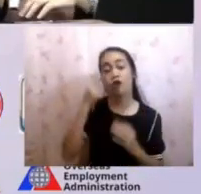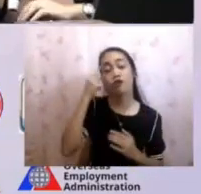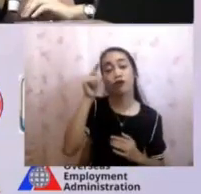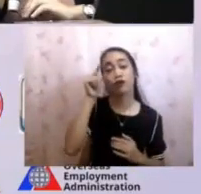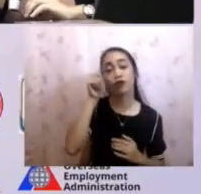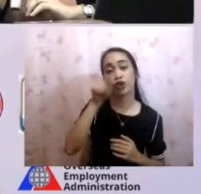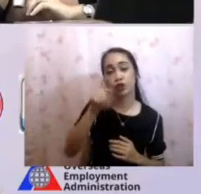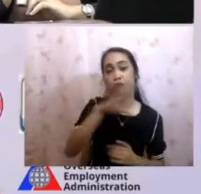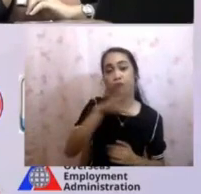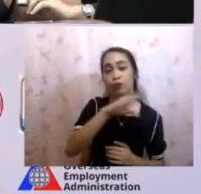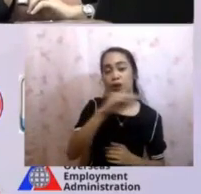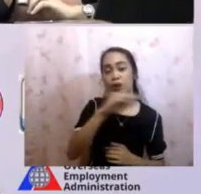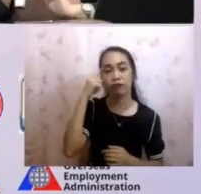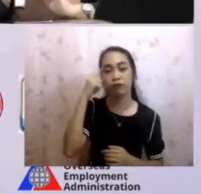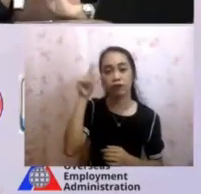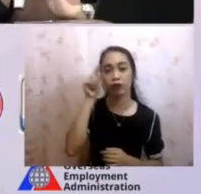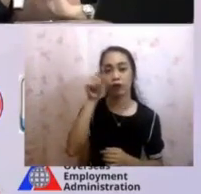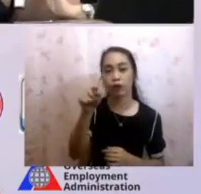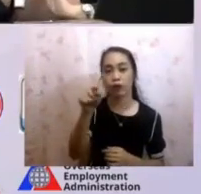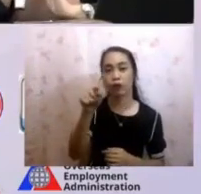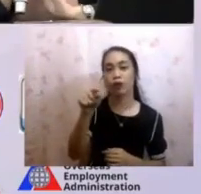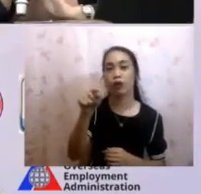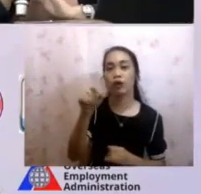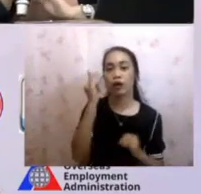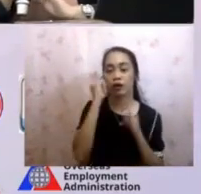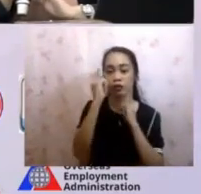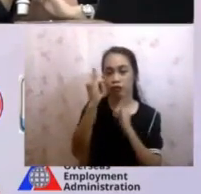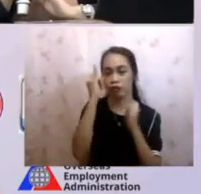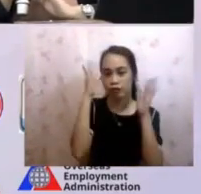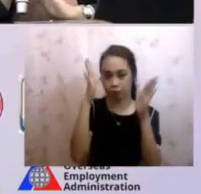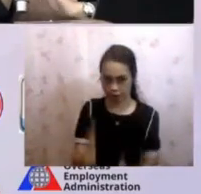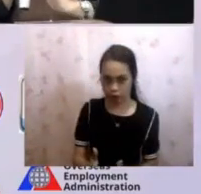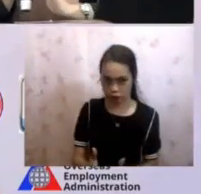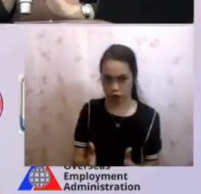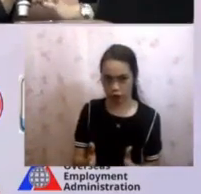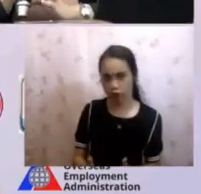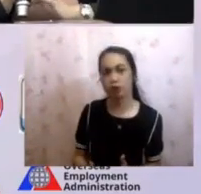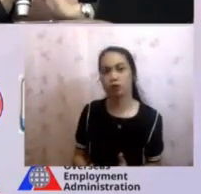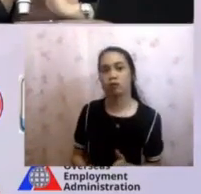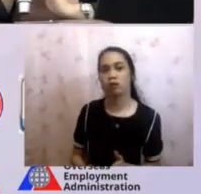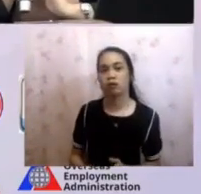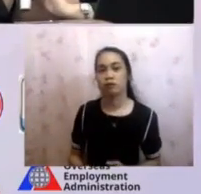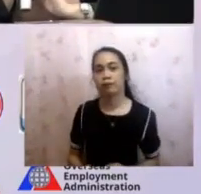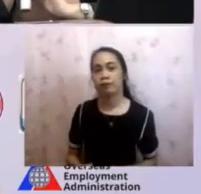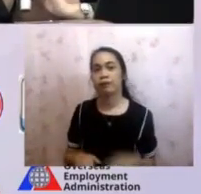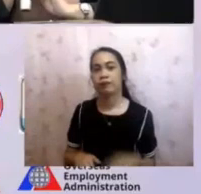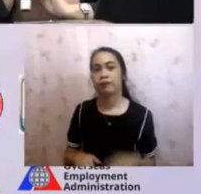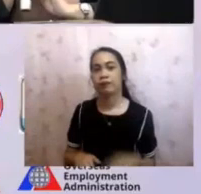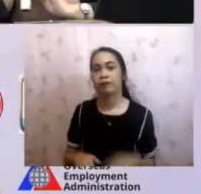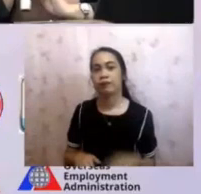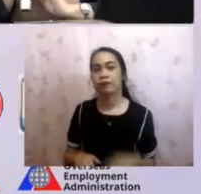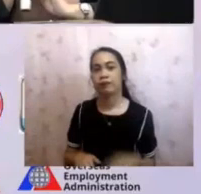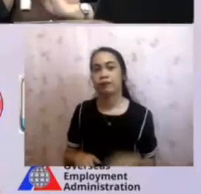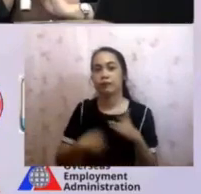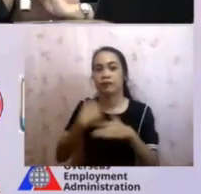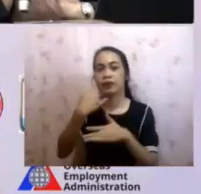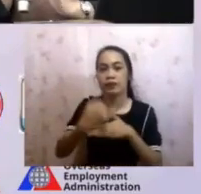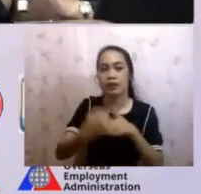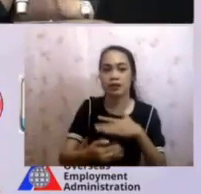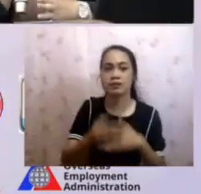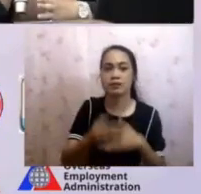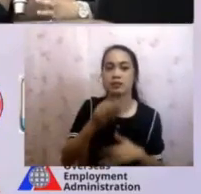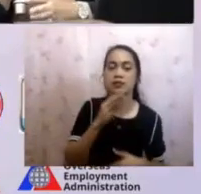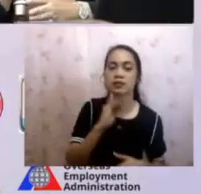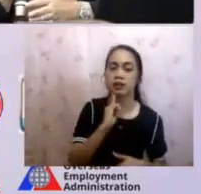kuon magsigig istorya sa tao niya. Dili nako kaya nga magsigi ra gig hugtan aw niya. So if you're not comfortable